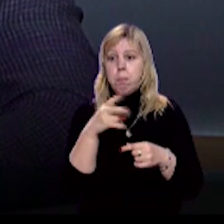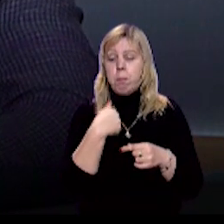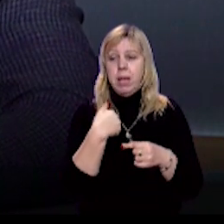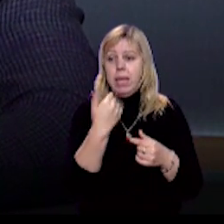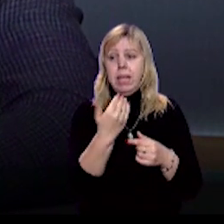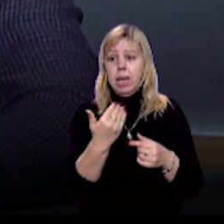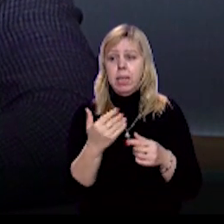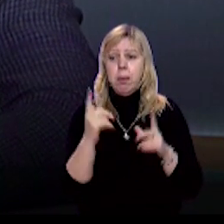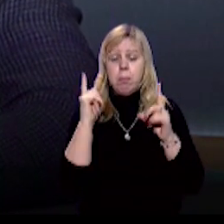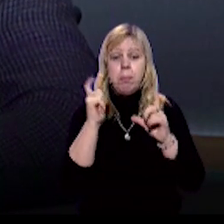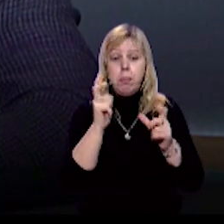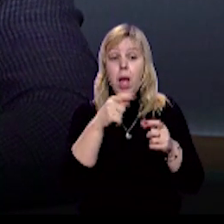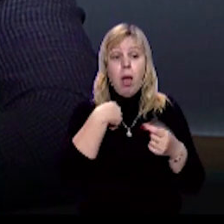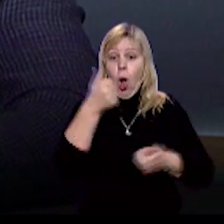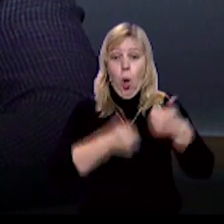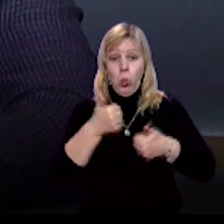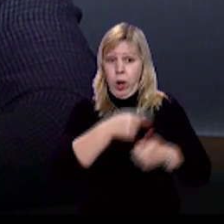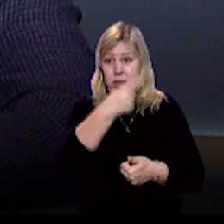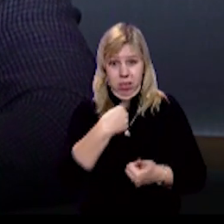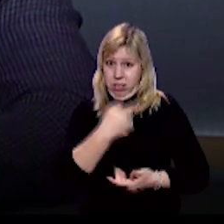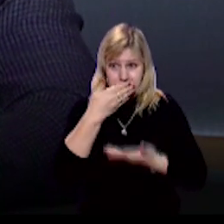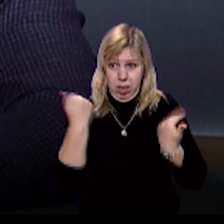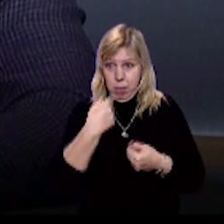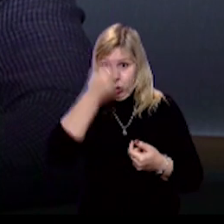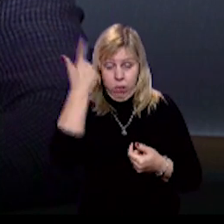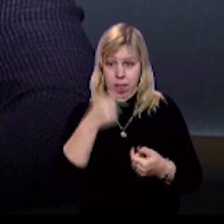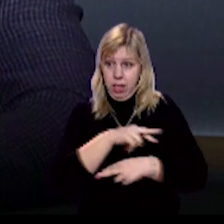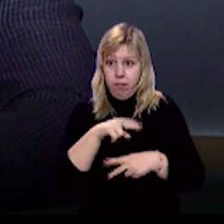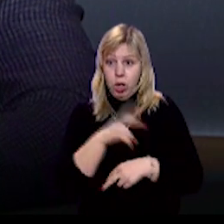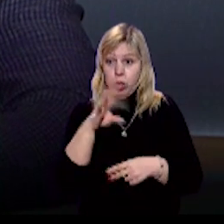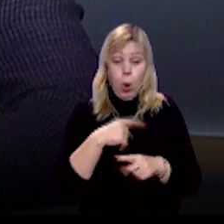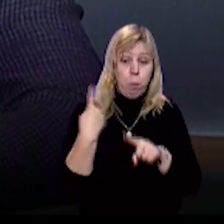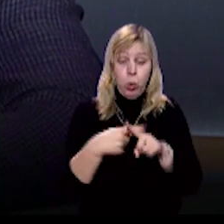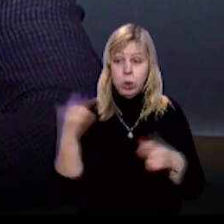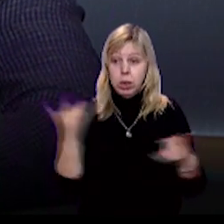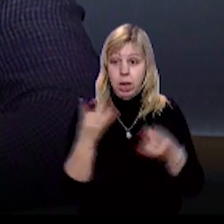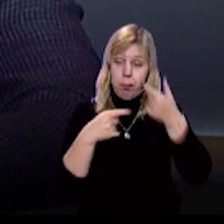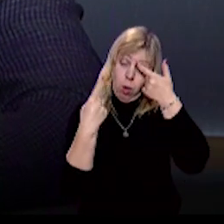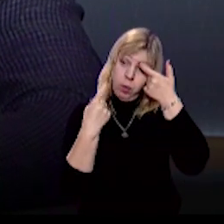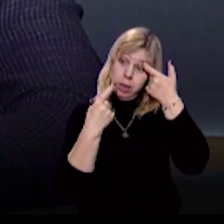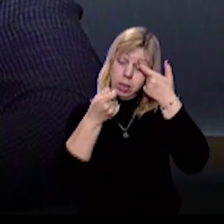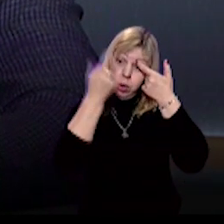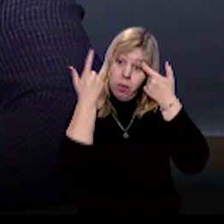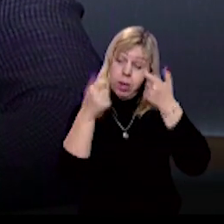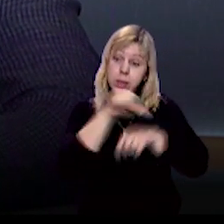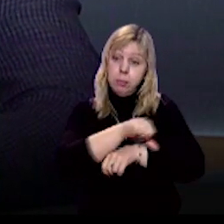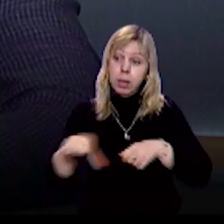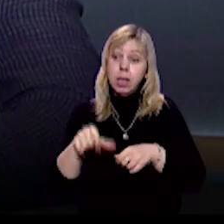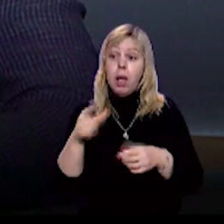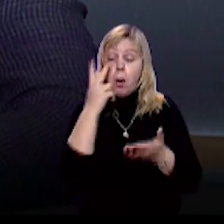Ми їхнім перевізникам конкуренцію не будемо створювати, ні словацьким, ні угорським. Ну і плюс треба говорити словацькими